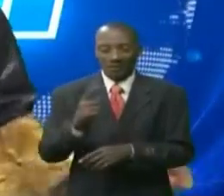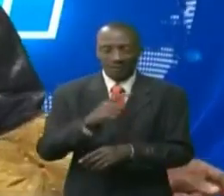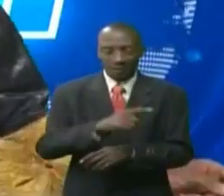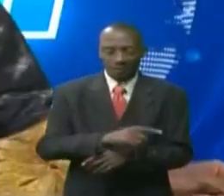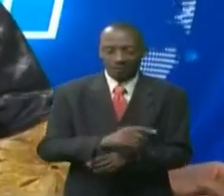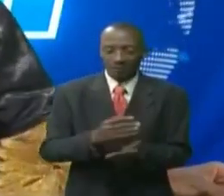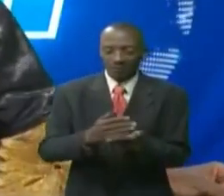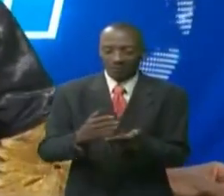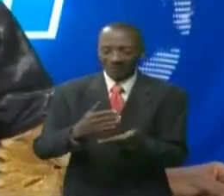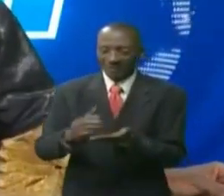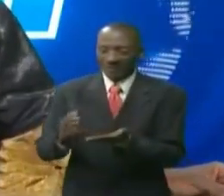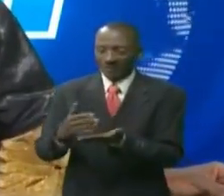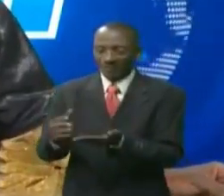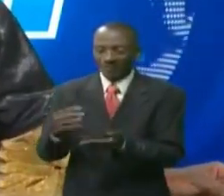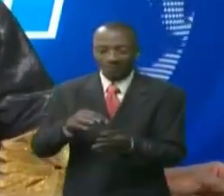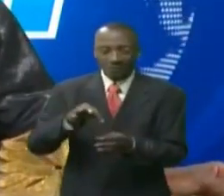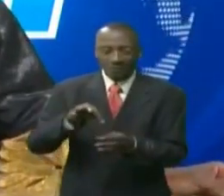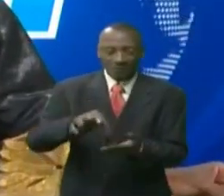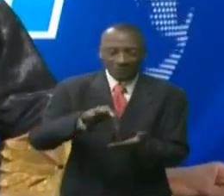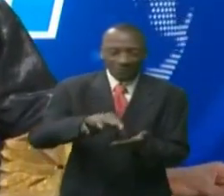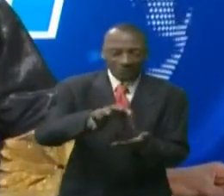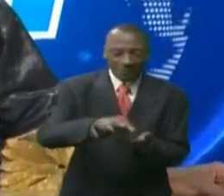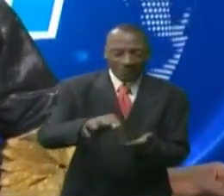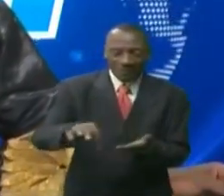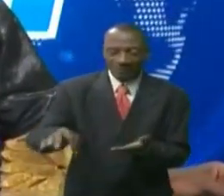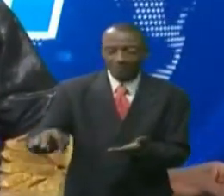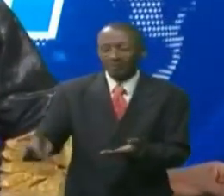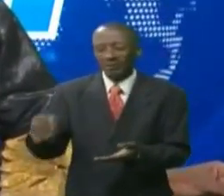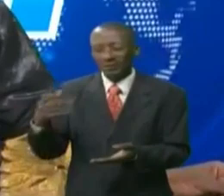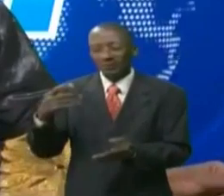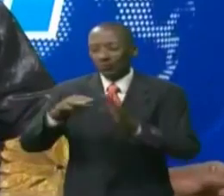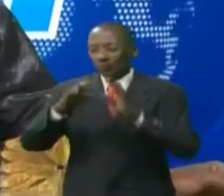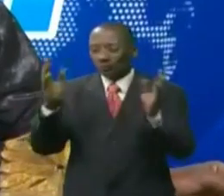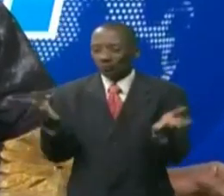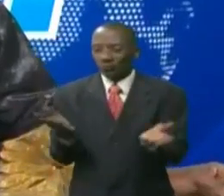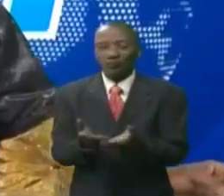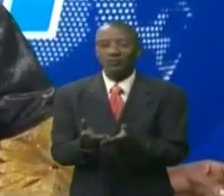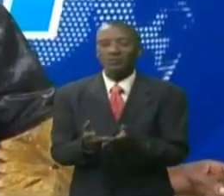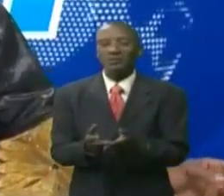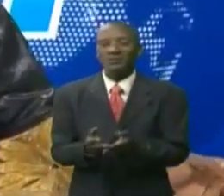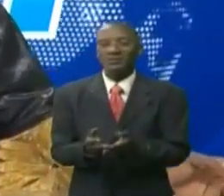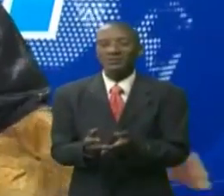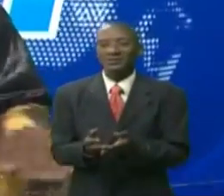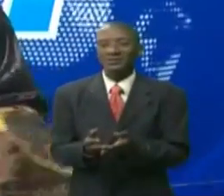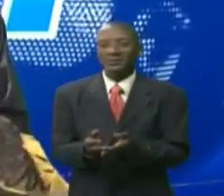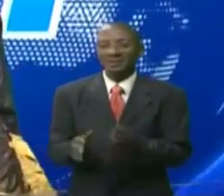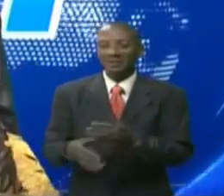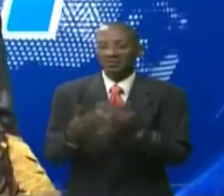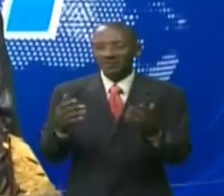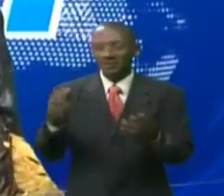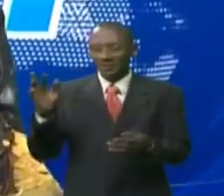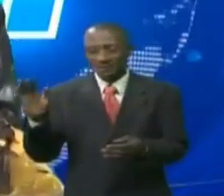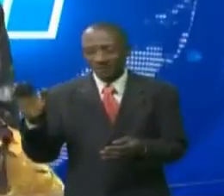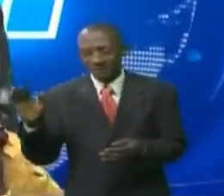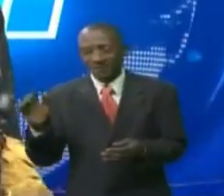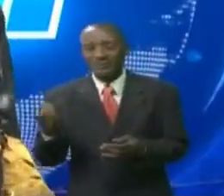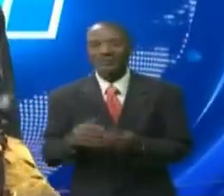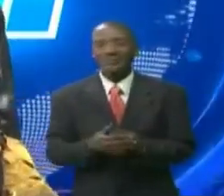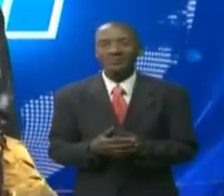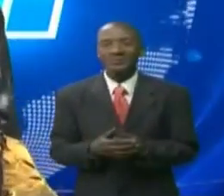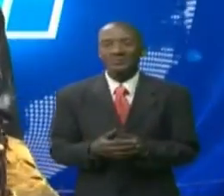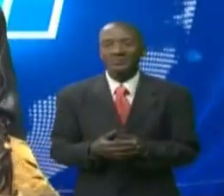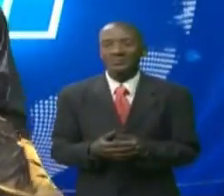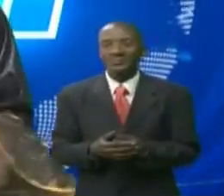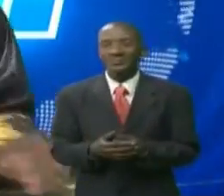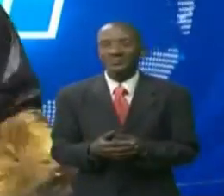regroupé toutes les couches sociales de Kinshasa avec comme thème la femme pilier de la nation cela a été rendu possible avec l'appui